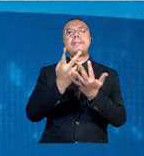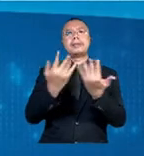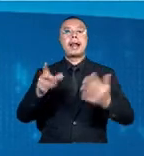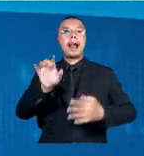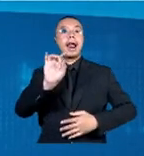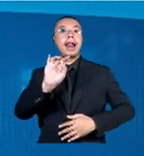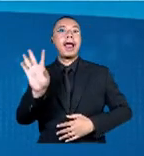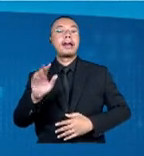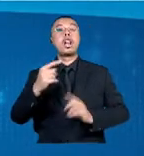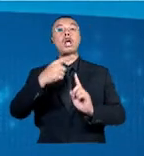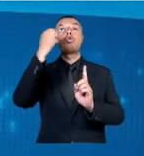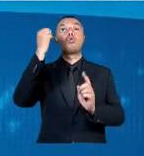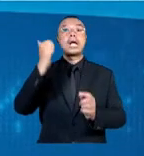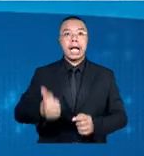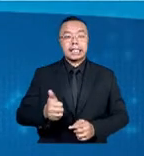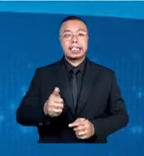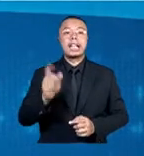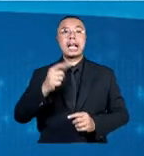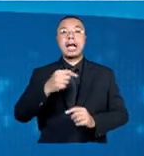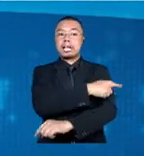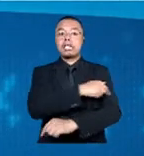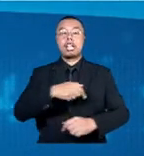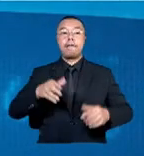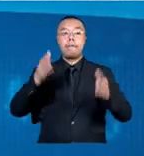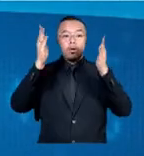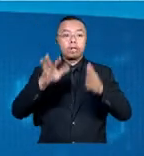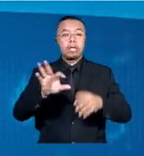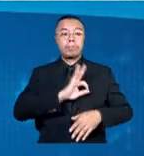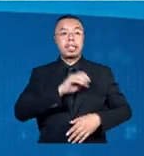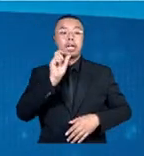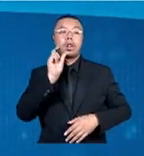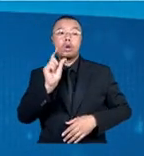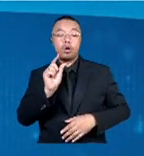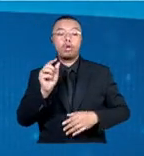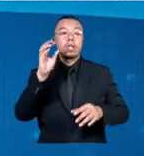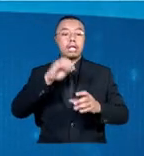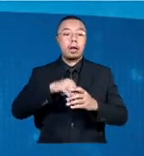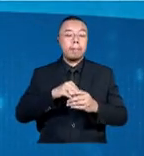Maka, tugas staf khusus presiden ini dalam